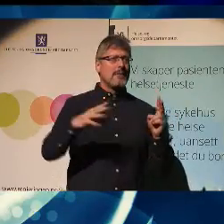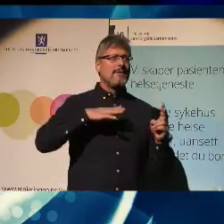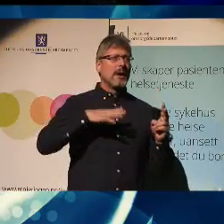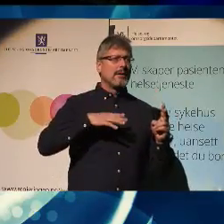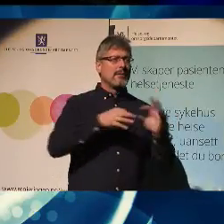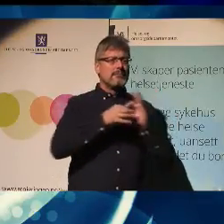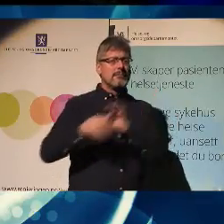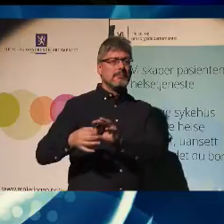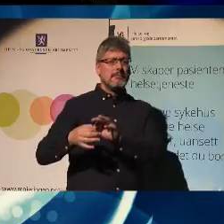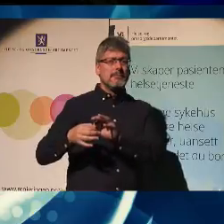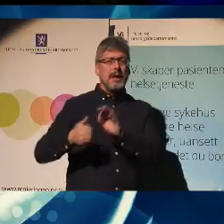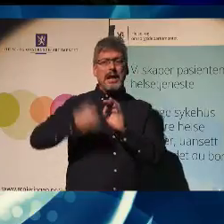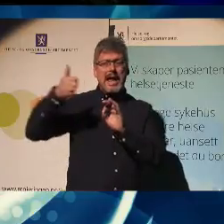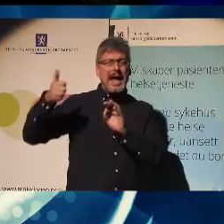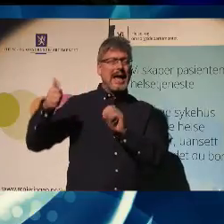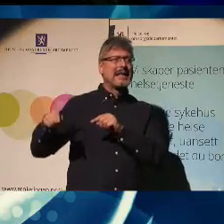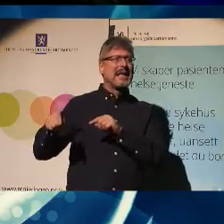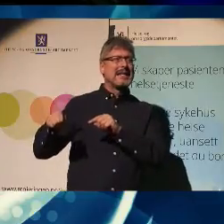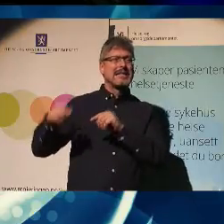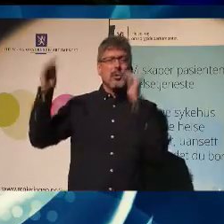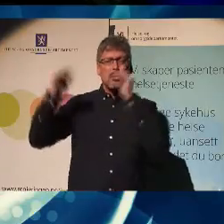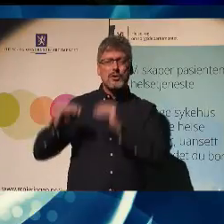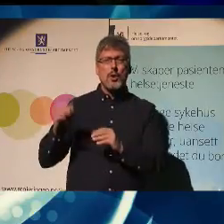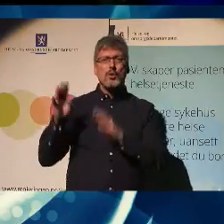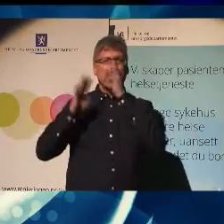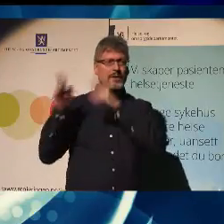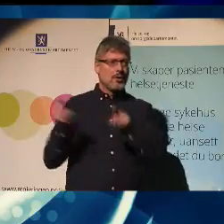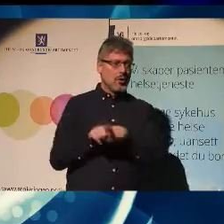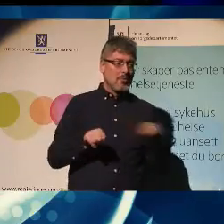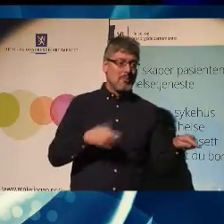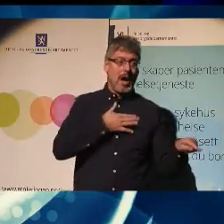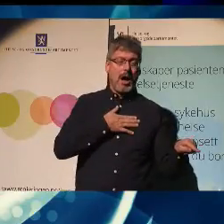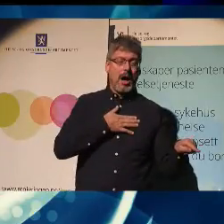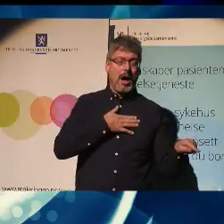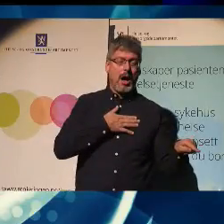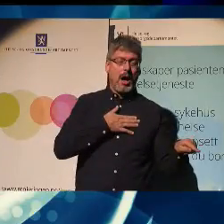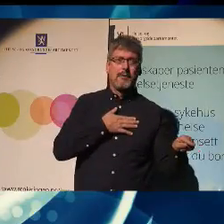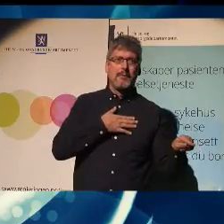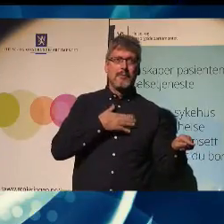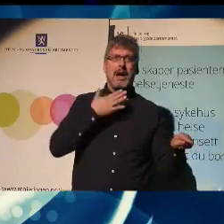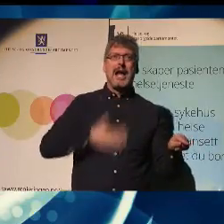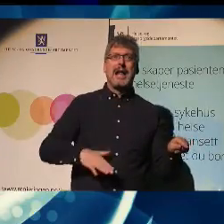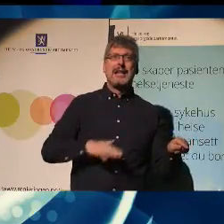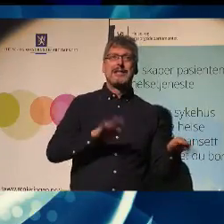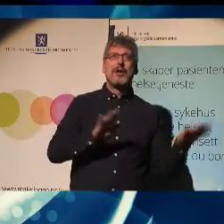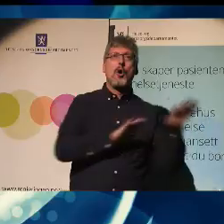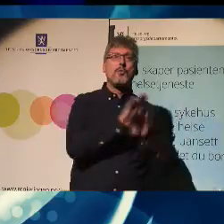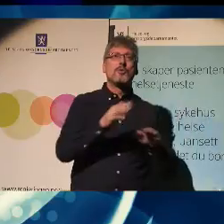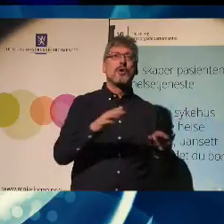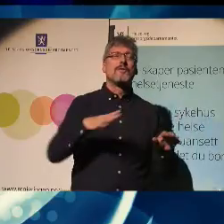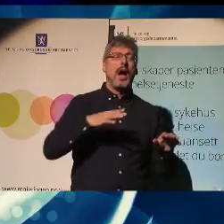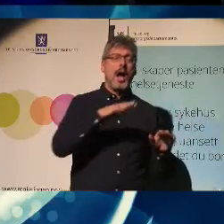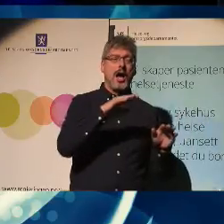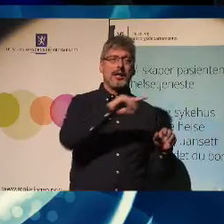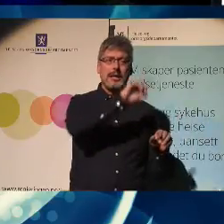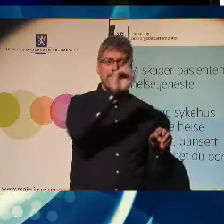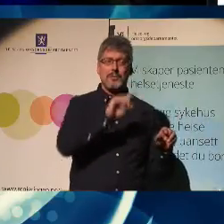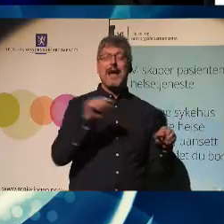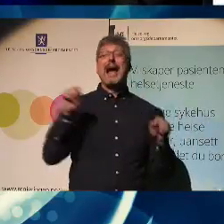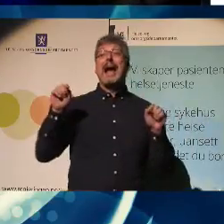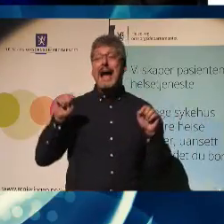som har med ledelse, organisasjon og innovasjon å gjøre, som det man har på helse- og omsorgsfaglige spørsmål. Her tror jeg at vi har noe å bidra